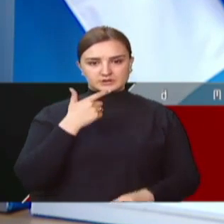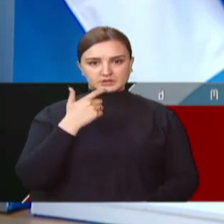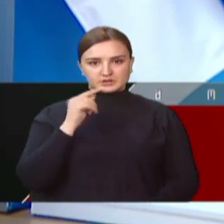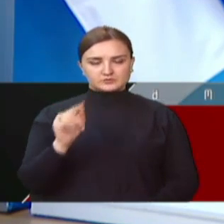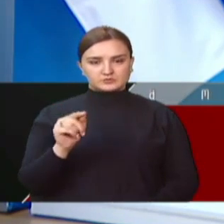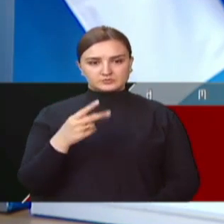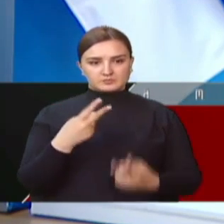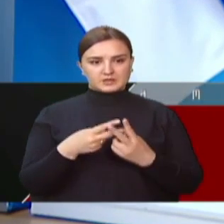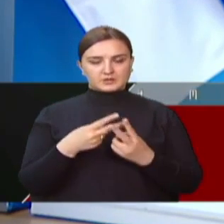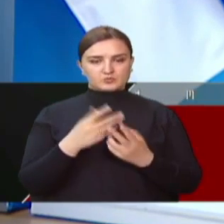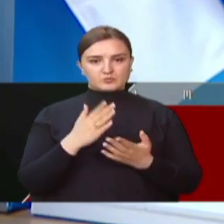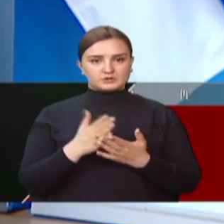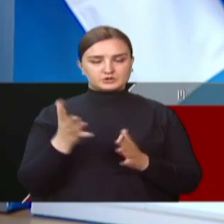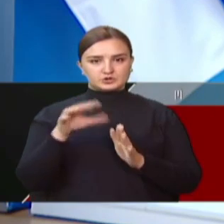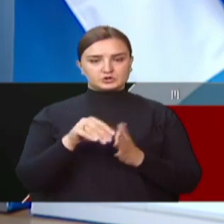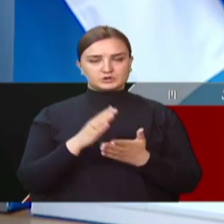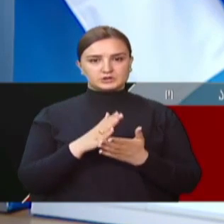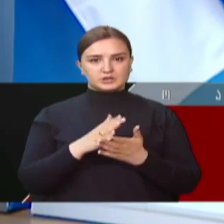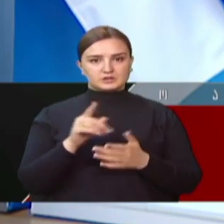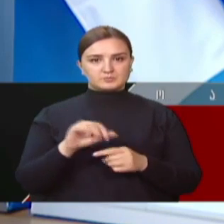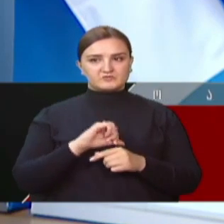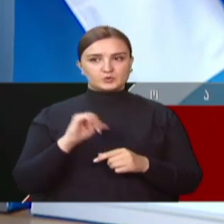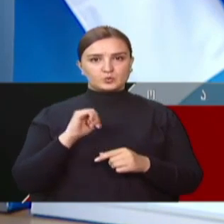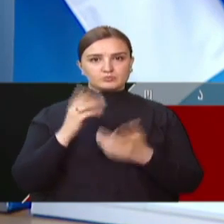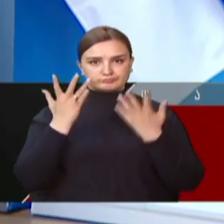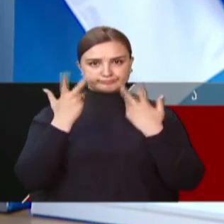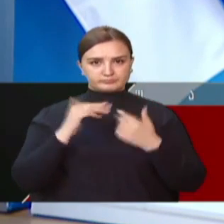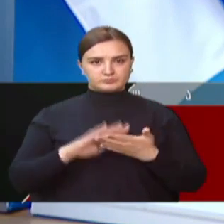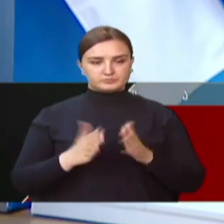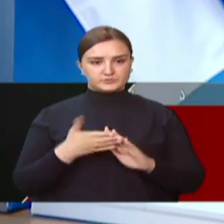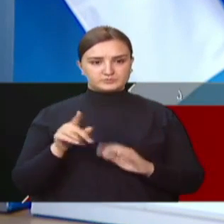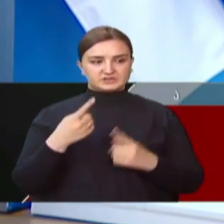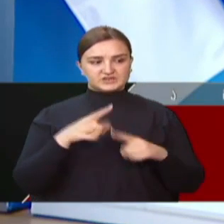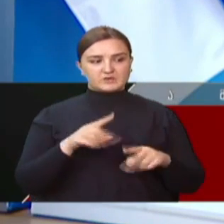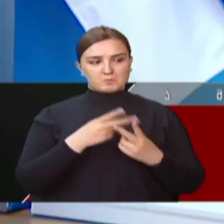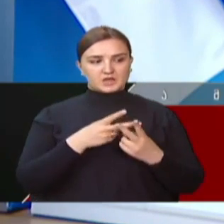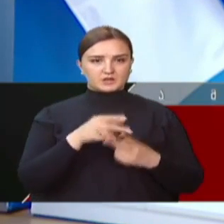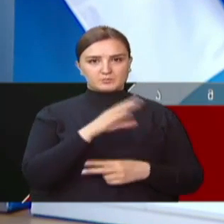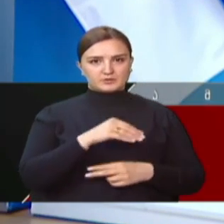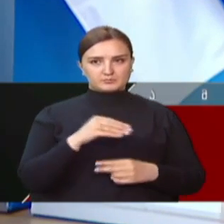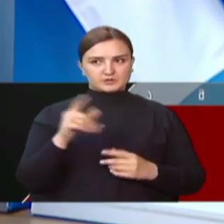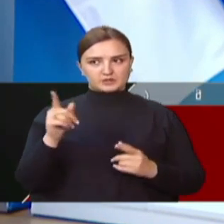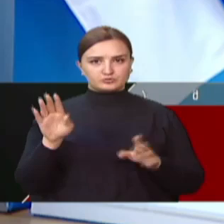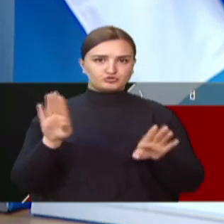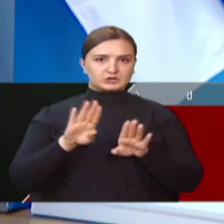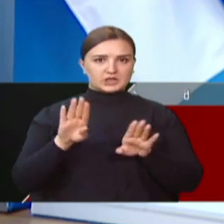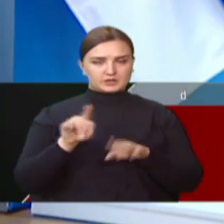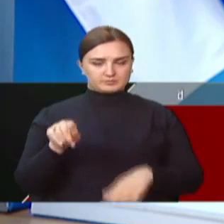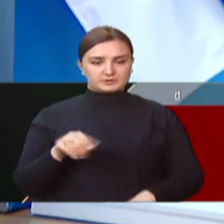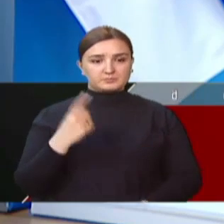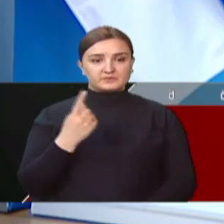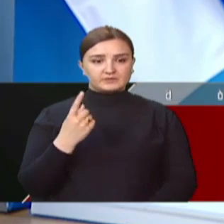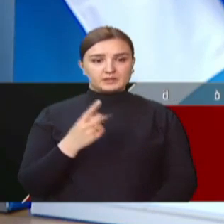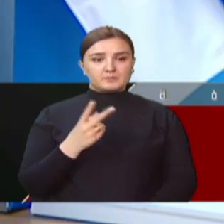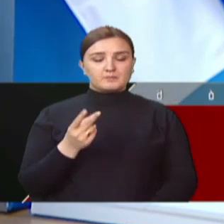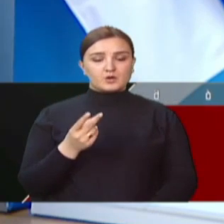სააკაშვილი პატიმრობაში არის პრივილეგირებულ პირობებშიც კი სხვა პატიმრებთან შედარებით. ეს პირველი დემარში. რაც